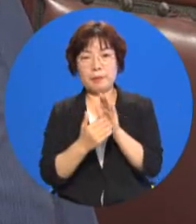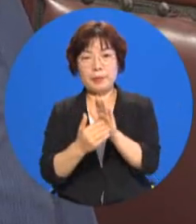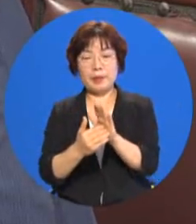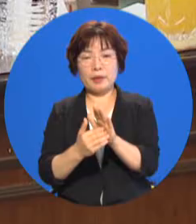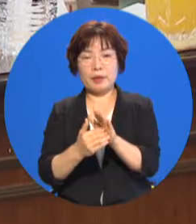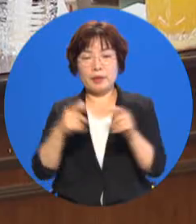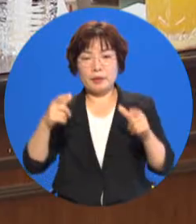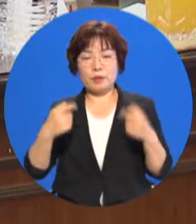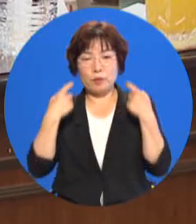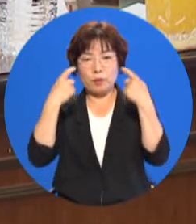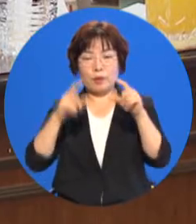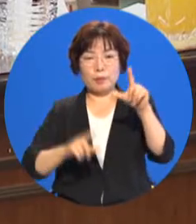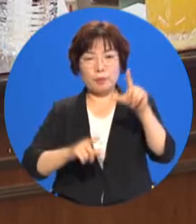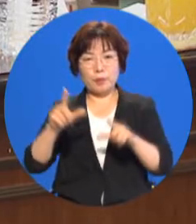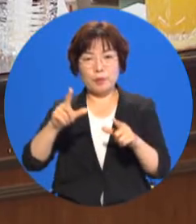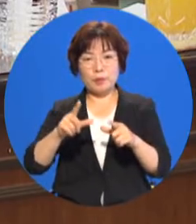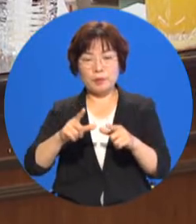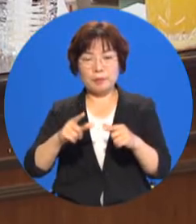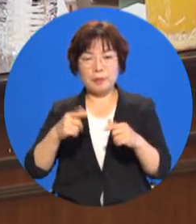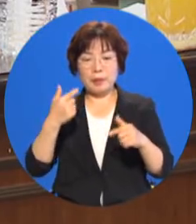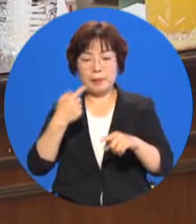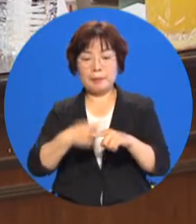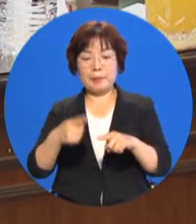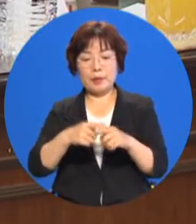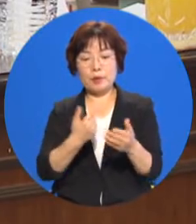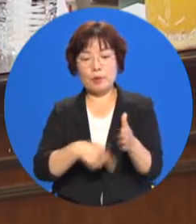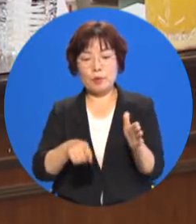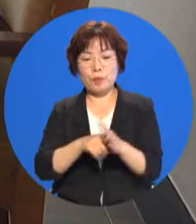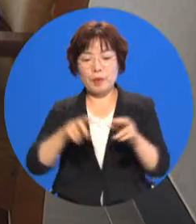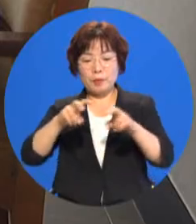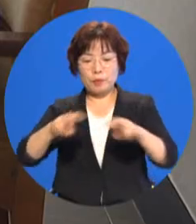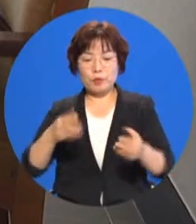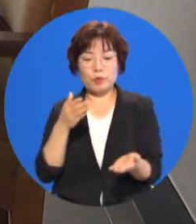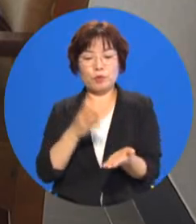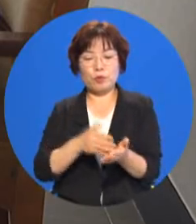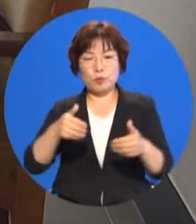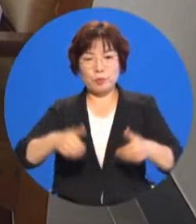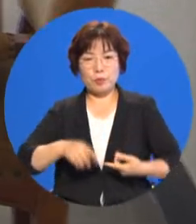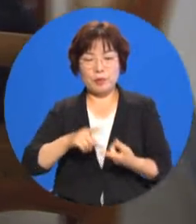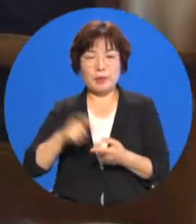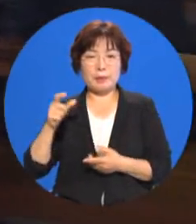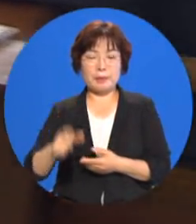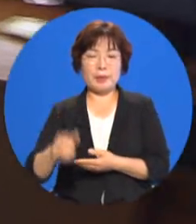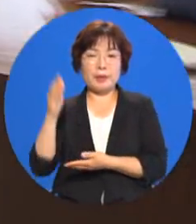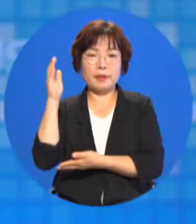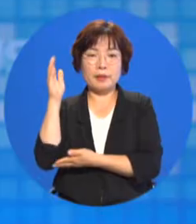그리고 지역 관광 실태를 냉철히 판단할 수 있는 분석 기사가 필요하다고 강조했습니다.